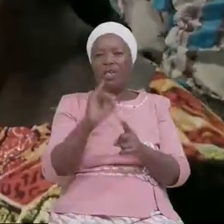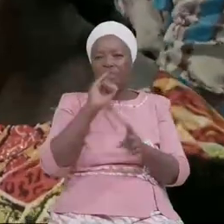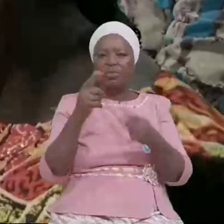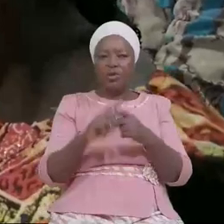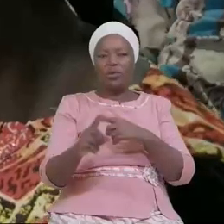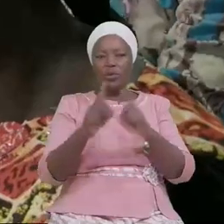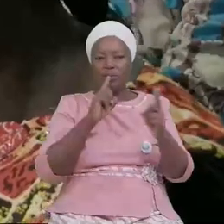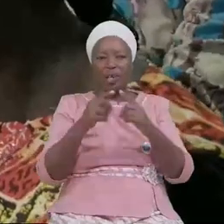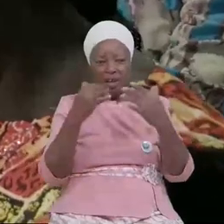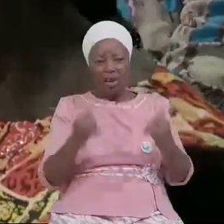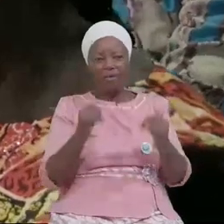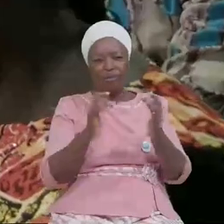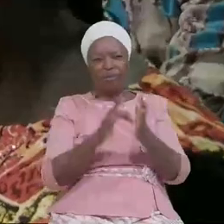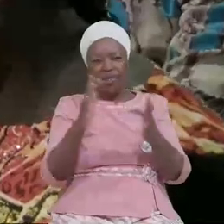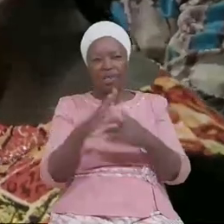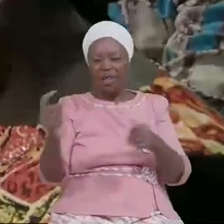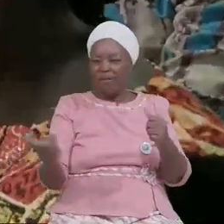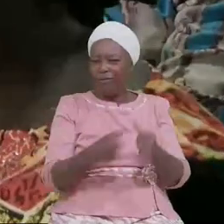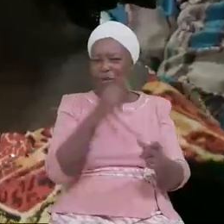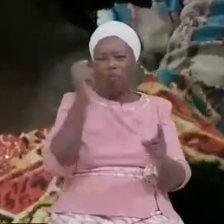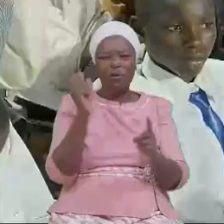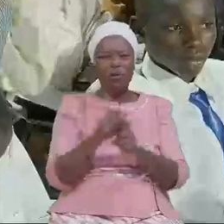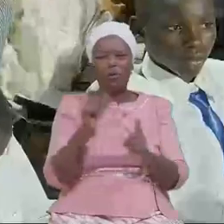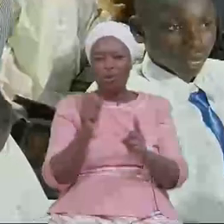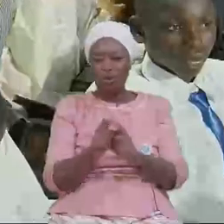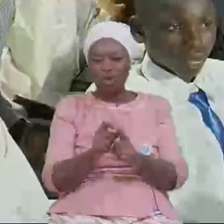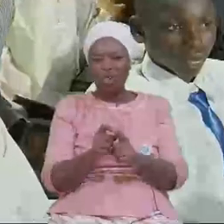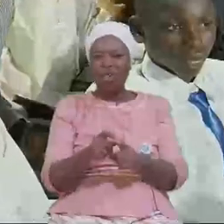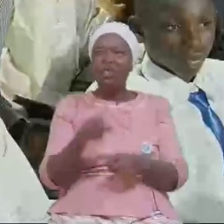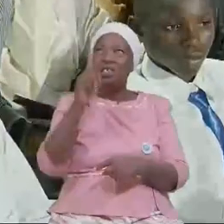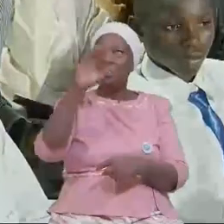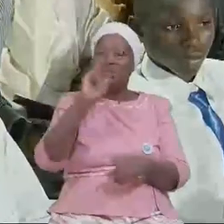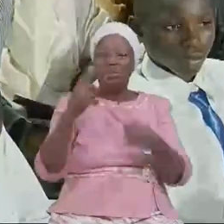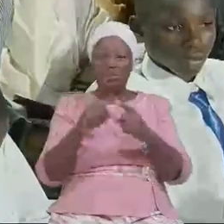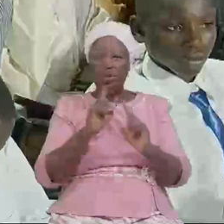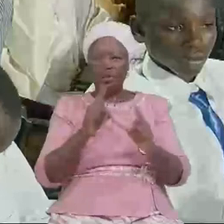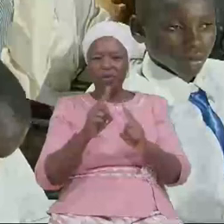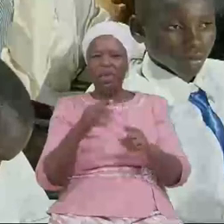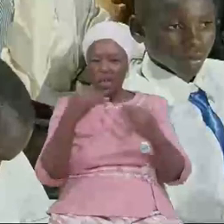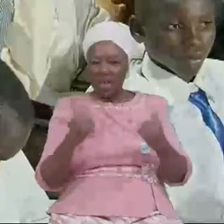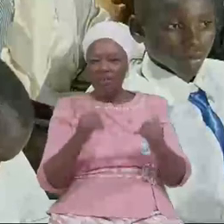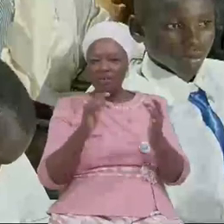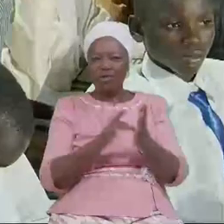Jésus, la parole suprême, va déparler. Maintenant, Jésus,